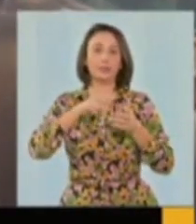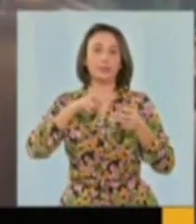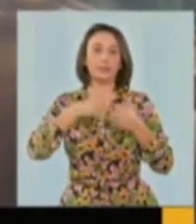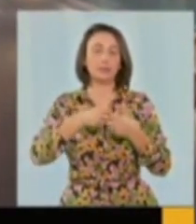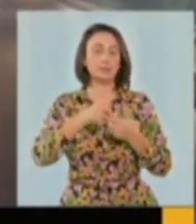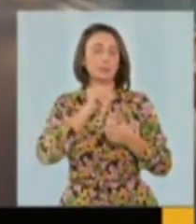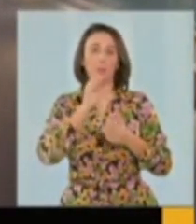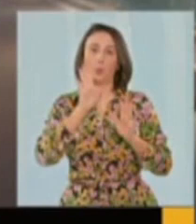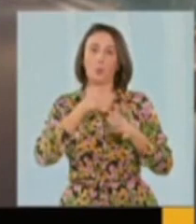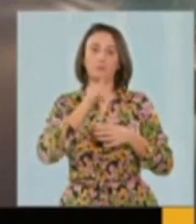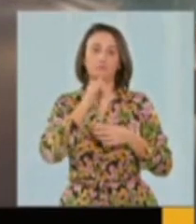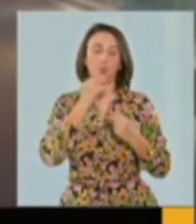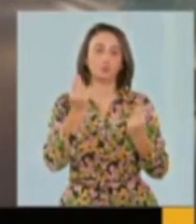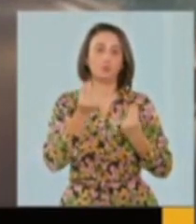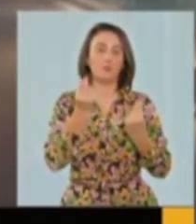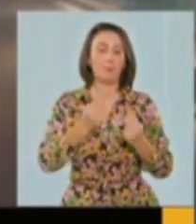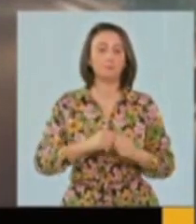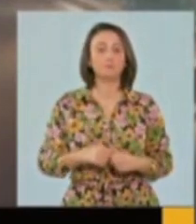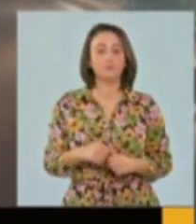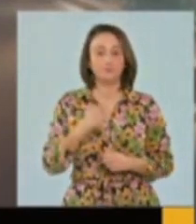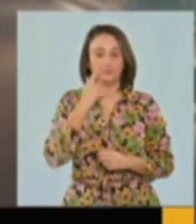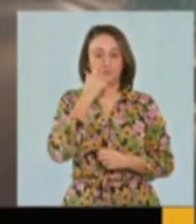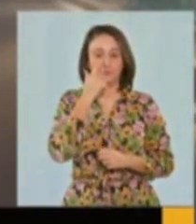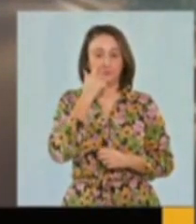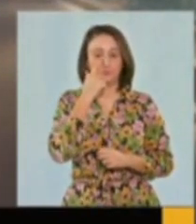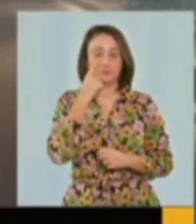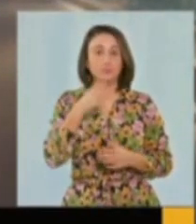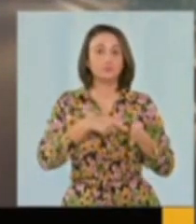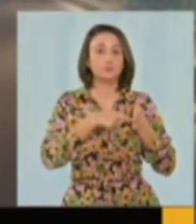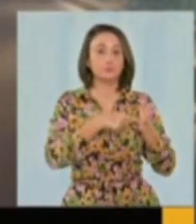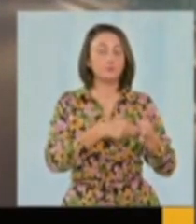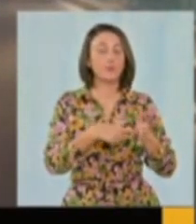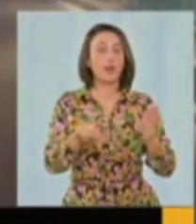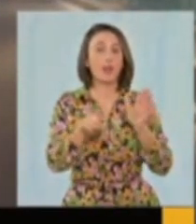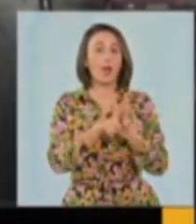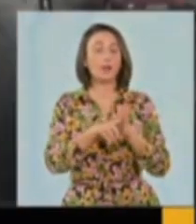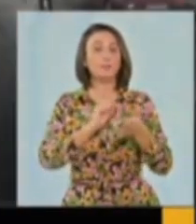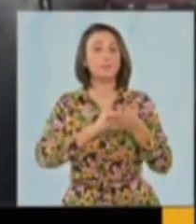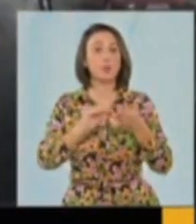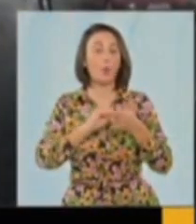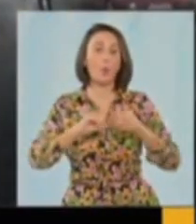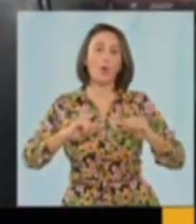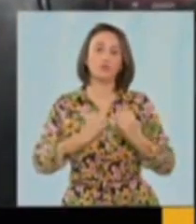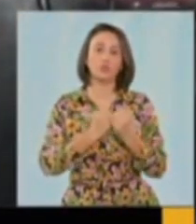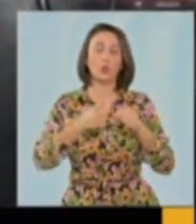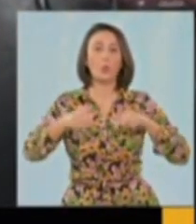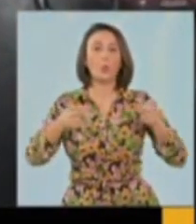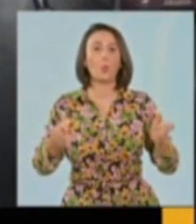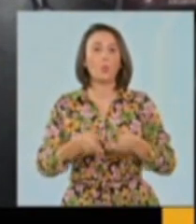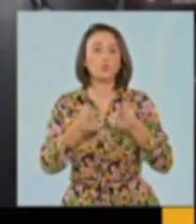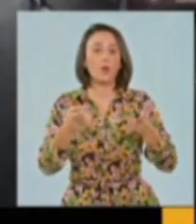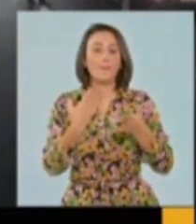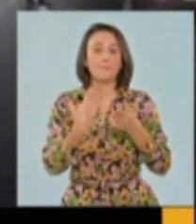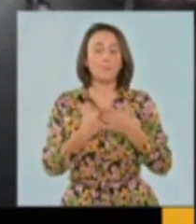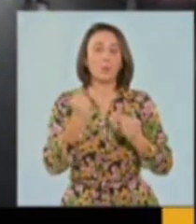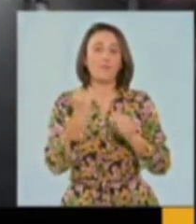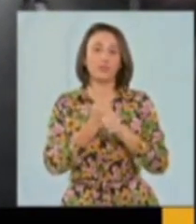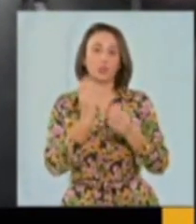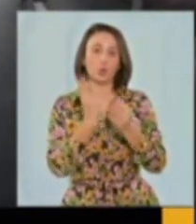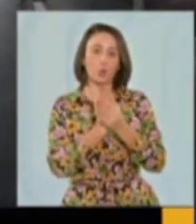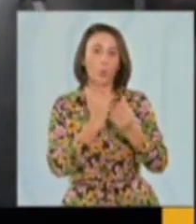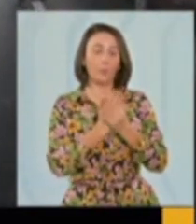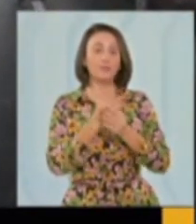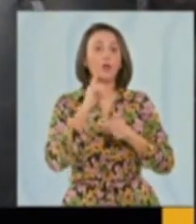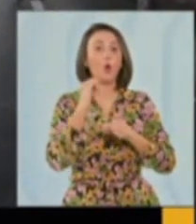consumat băuturi alcoolice. Aceștia au fost îndrumați legal la biroul de accidente ușoare din cadrul Brigăzii Rutiere pentru întocmirea documentelor